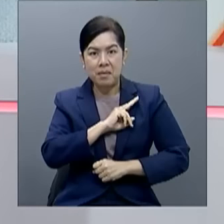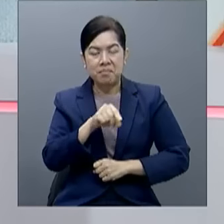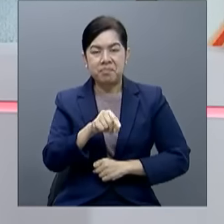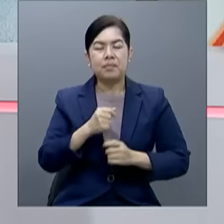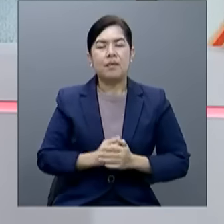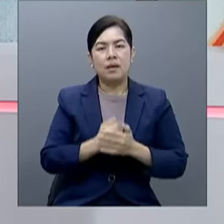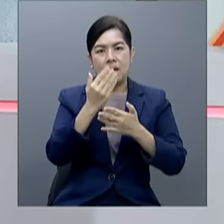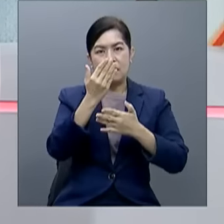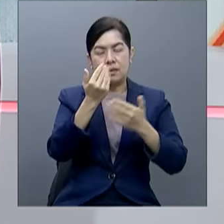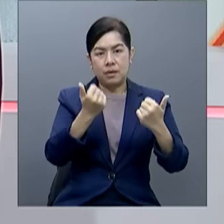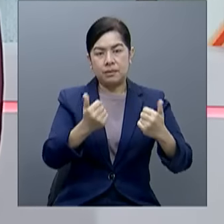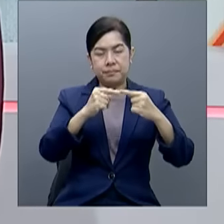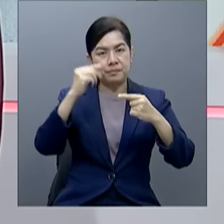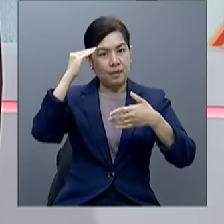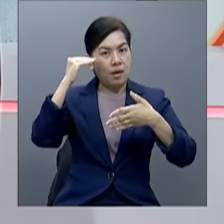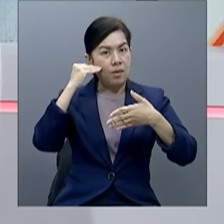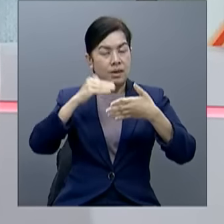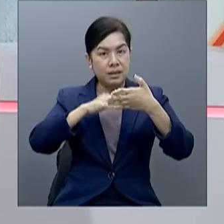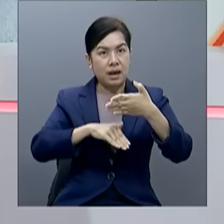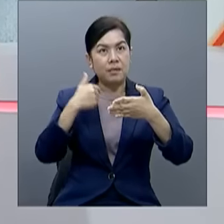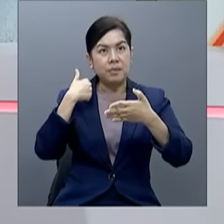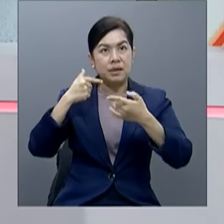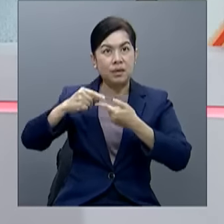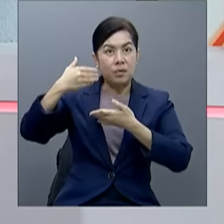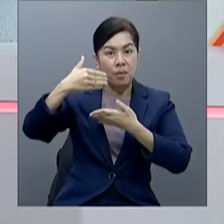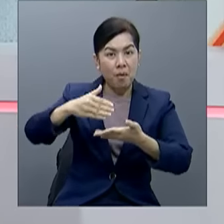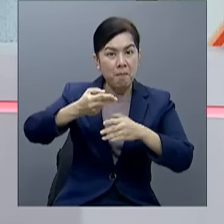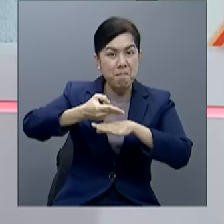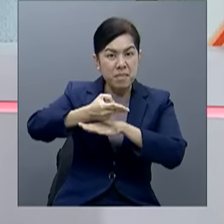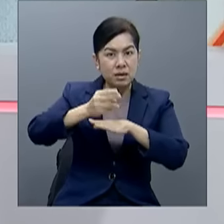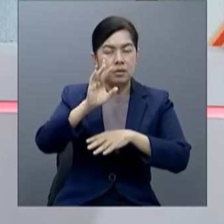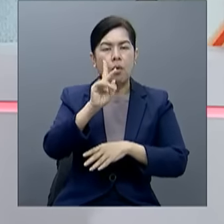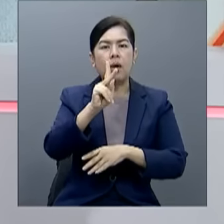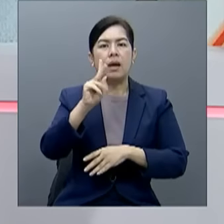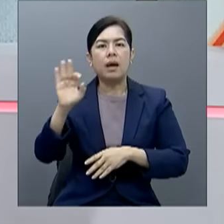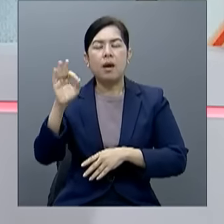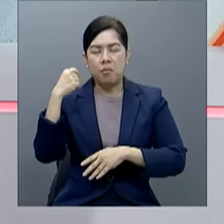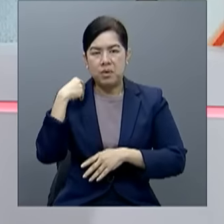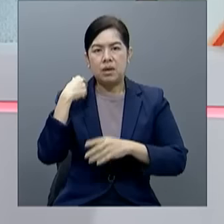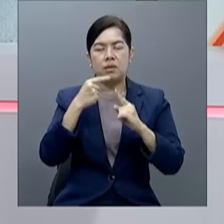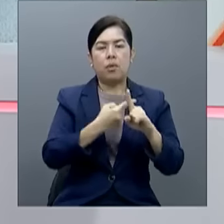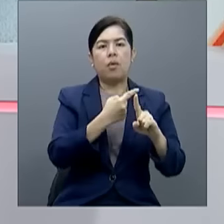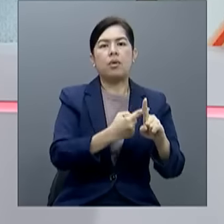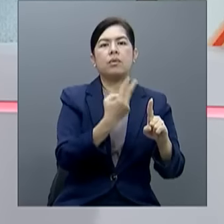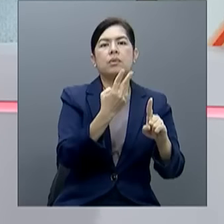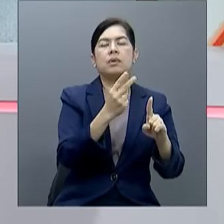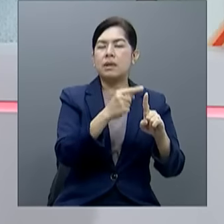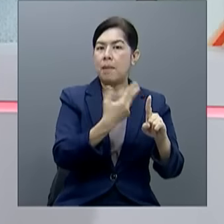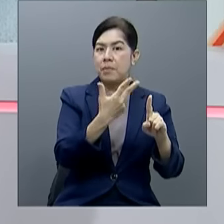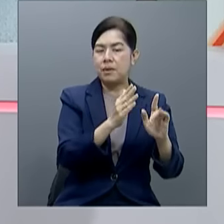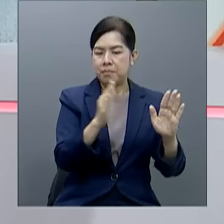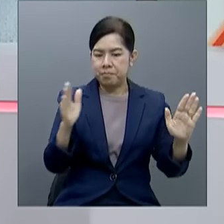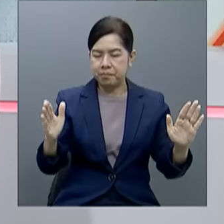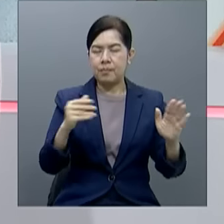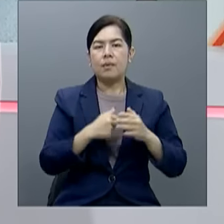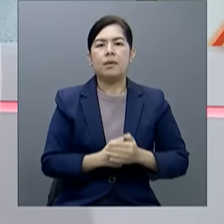ใต้นั้นสามารถส่งมอบปืนใหญ่รุ่นนี้ให้กับลูกค้าได้ภายในเวลาเพียงแค่3เดือนนับตั้งแต่วันที่ทำสัญญาซื้อขายค่ะส่วน